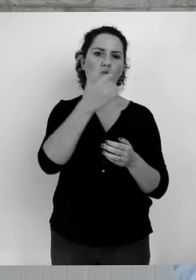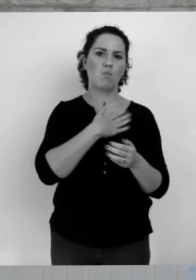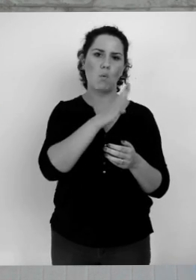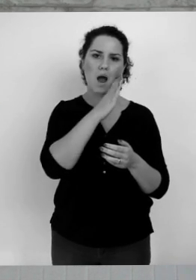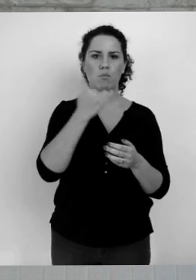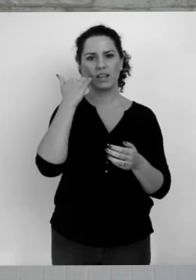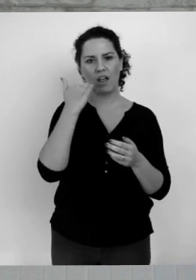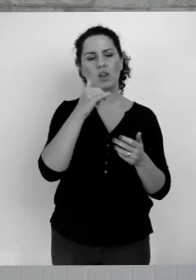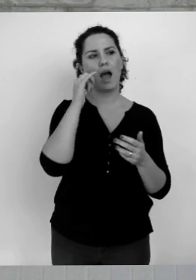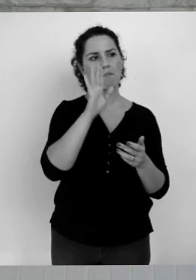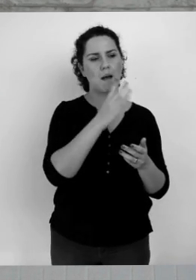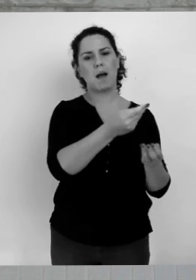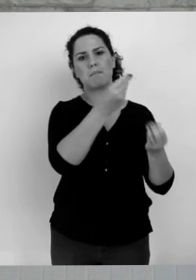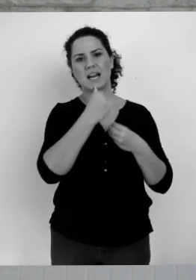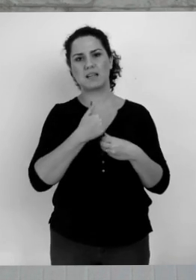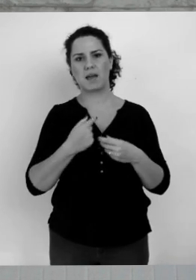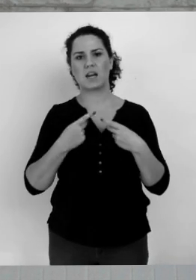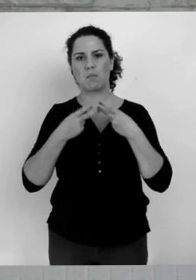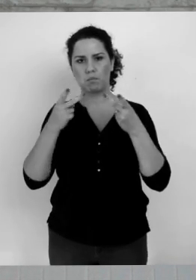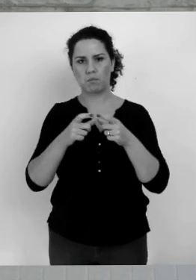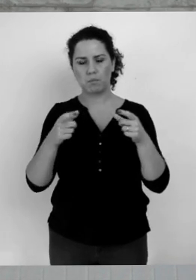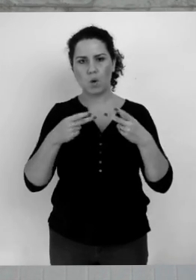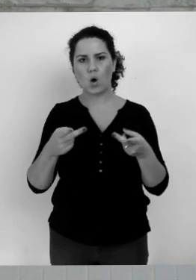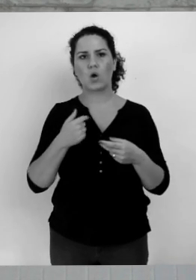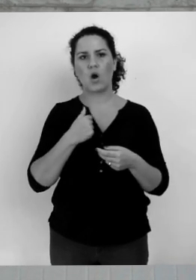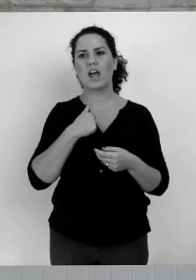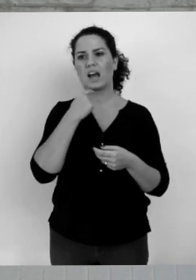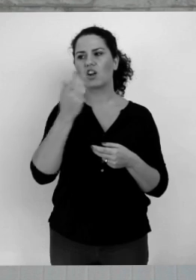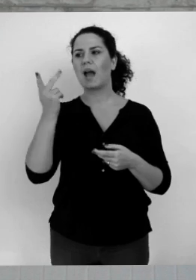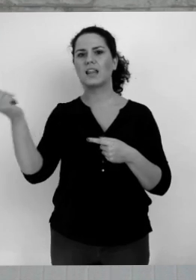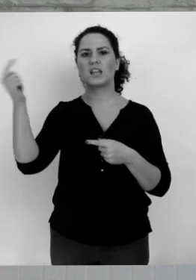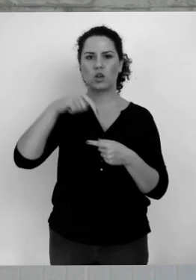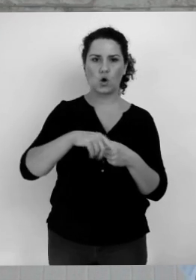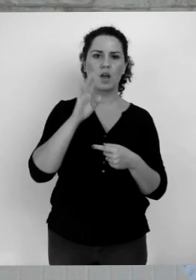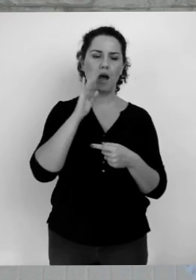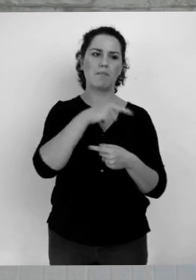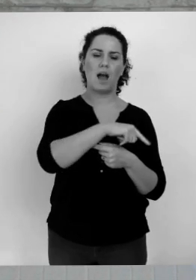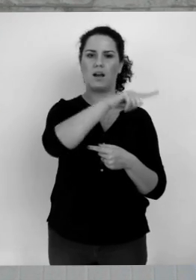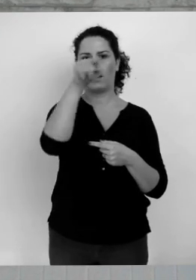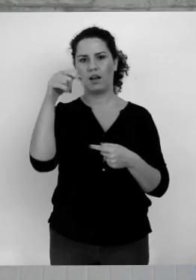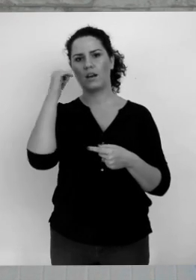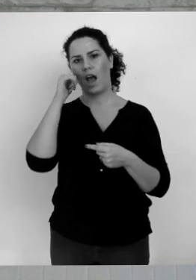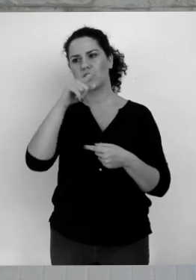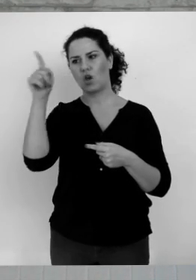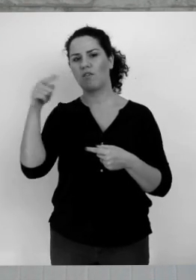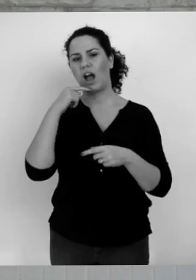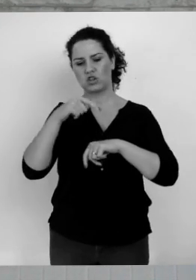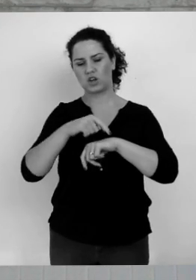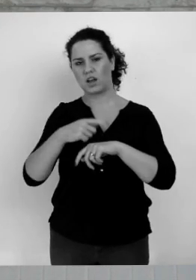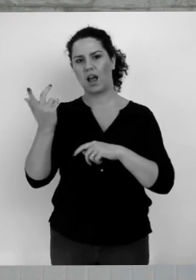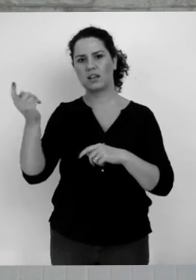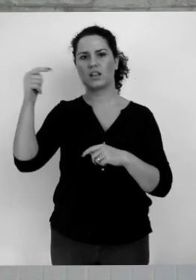onda mama prenese mene poruku. Onda ja kažem kada da došla, onda mama nju na svoj pa kaže. To je